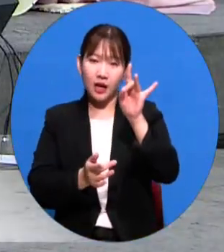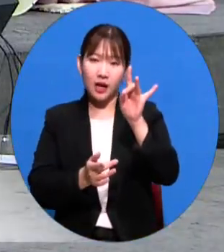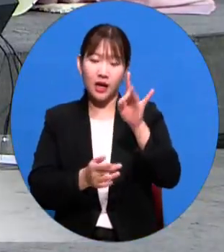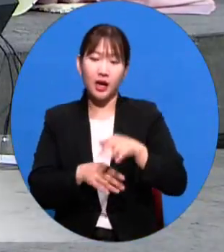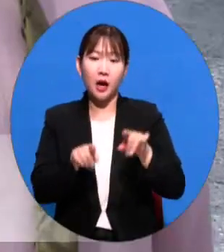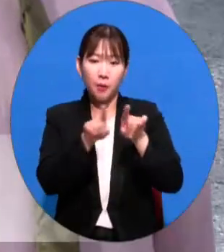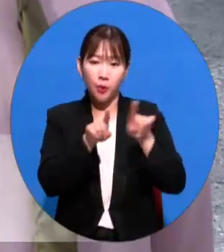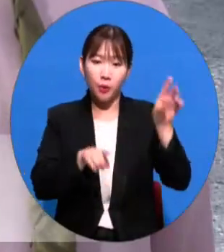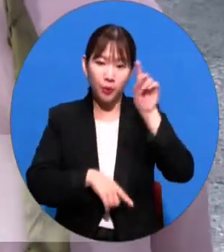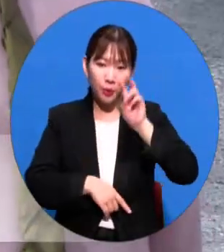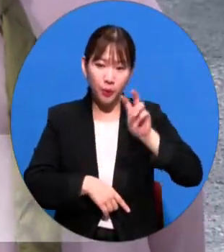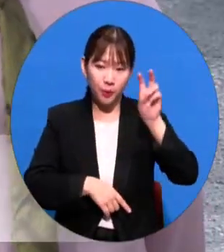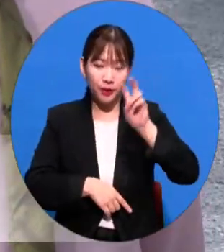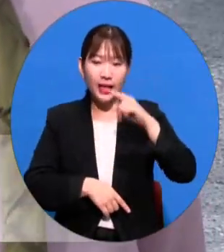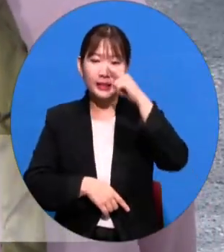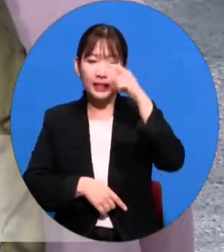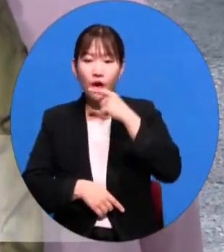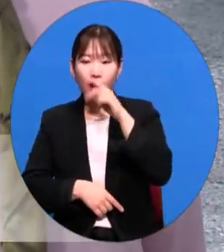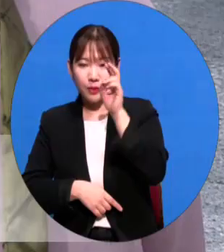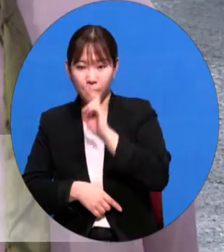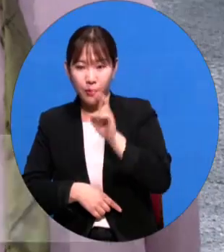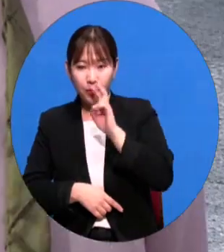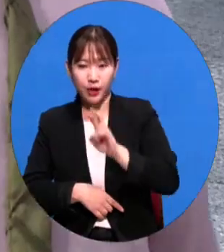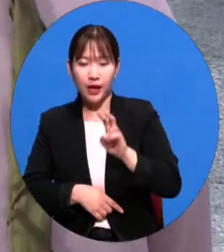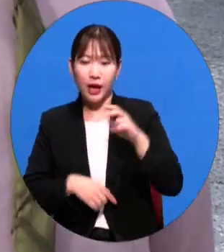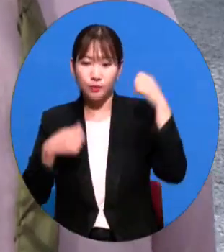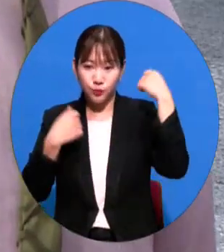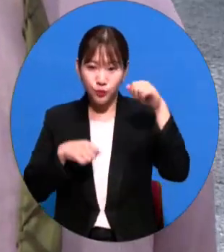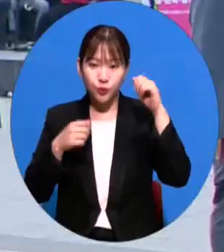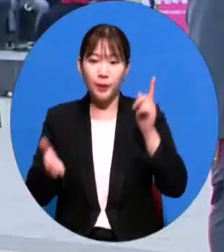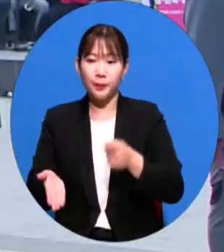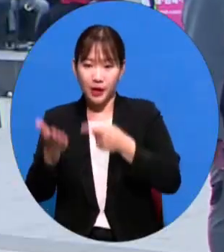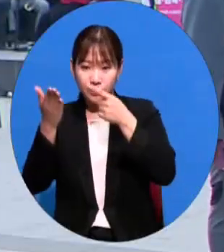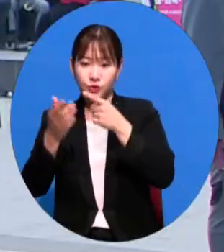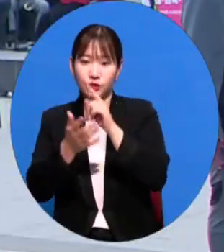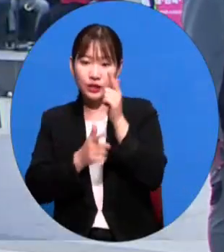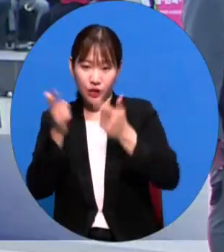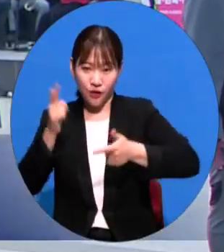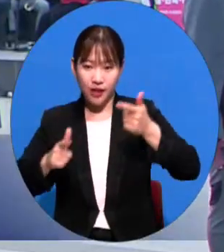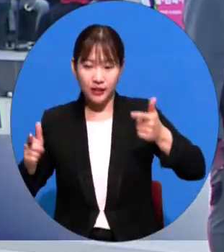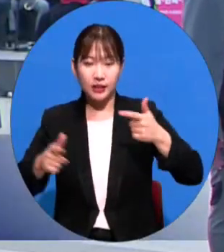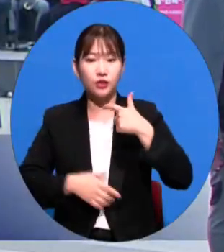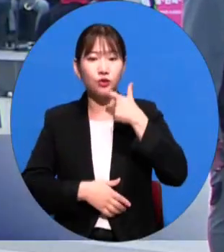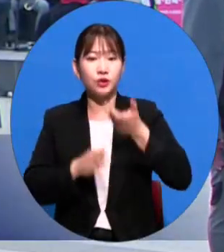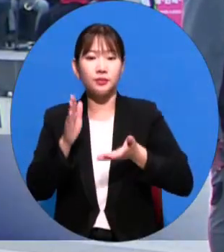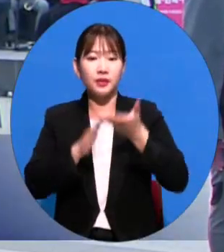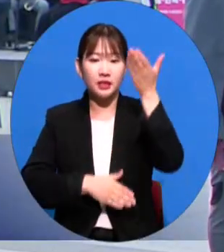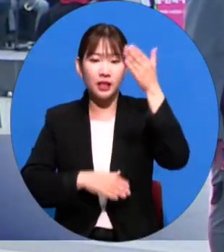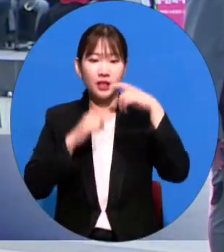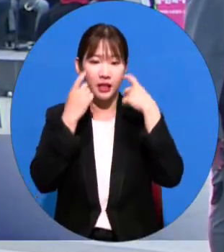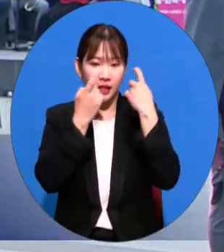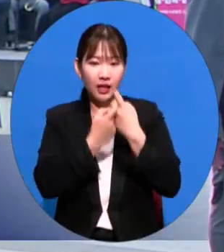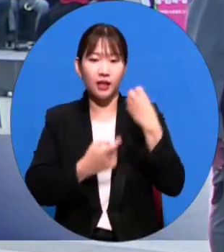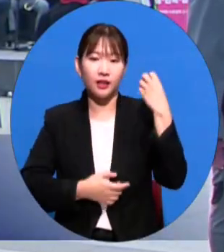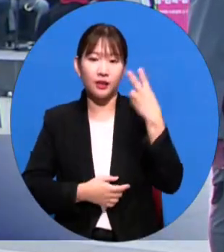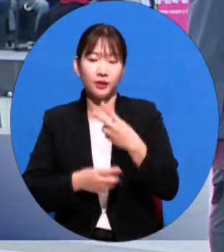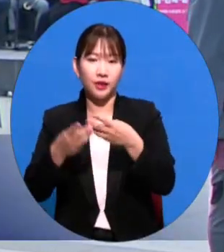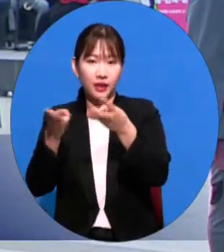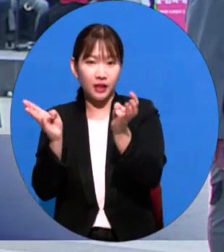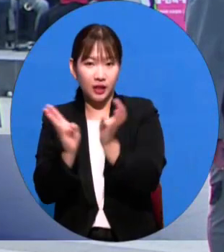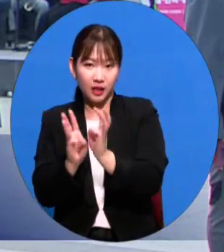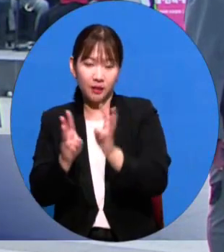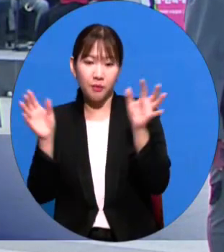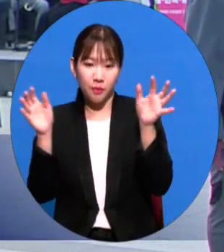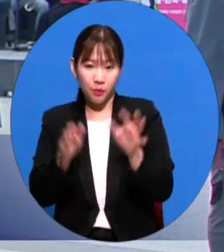대중음악과 서양음악, 무용과 마술 등 장르도 다양합니다. 60세 이상 개인이나 또는